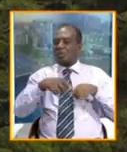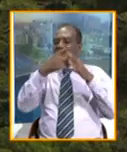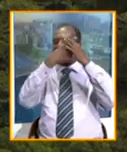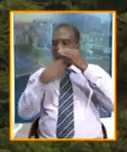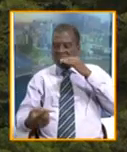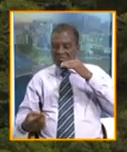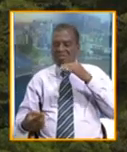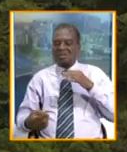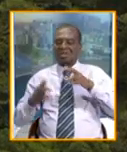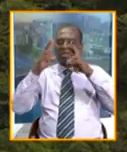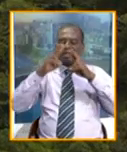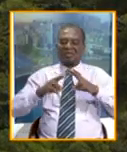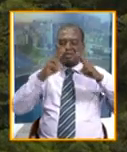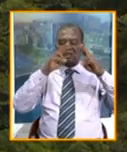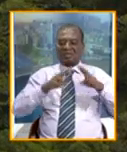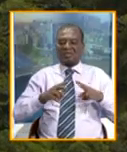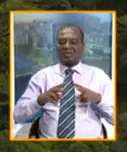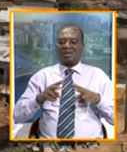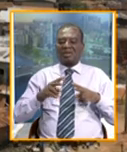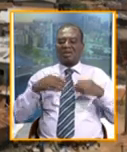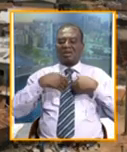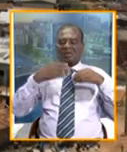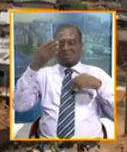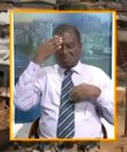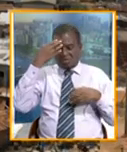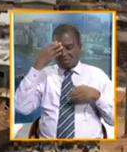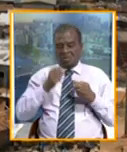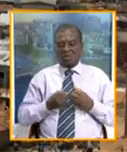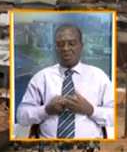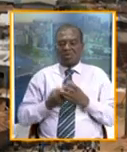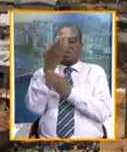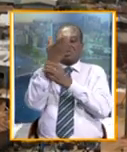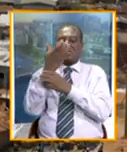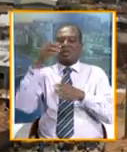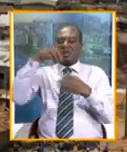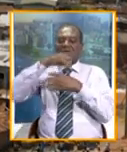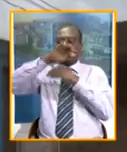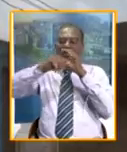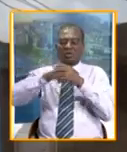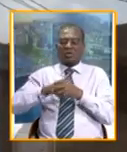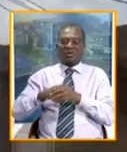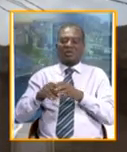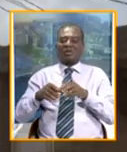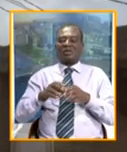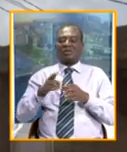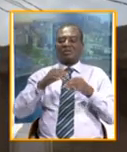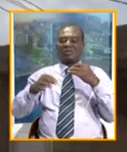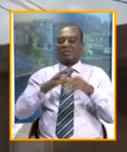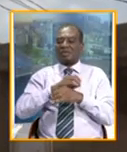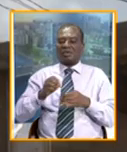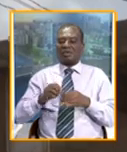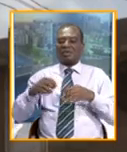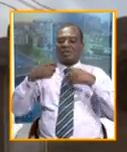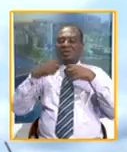disparition, la ville balnéaire et portuaire a connu une explosion dans tous les sens, avec une urbanisation